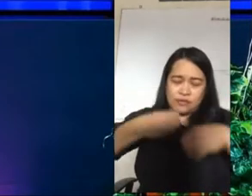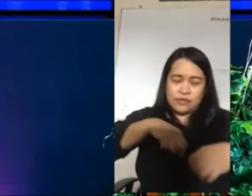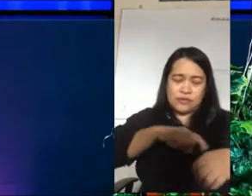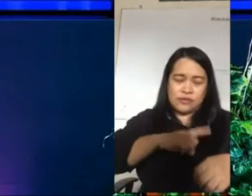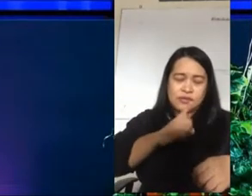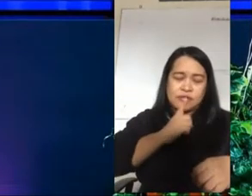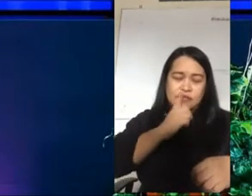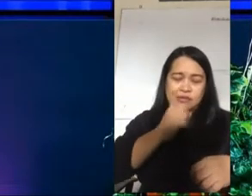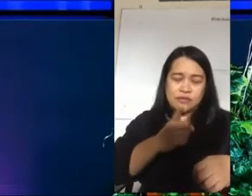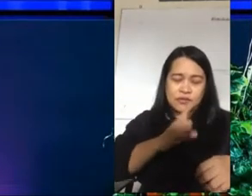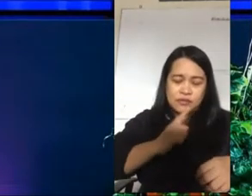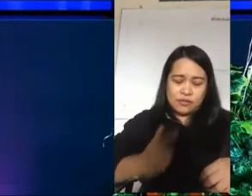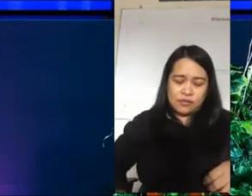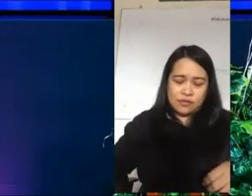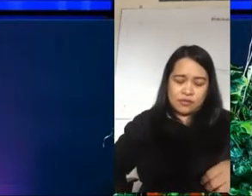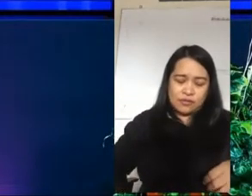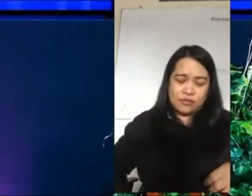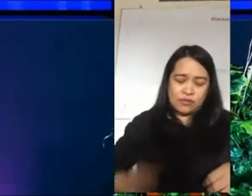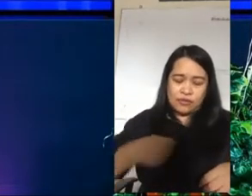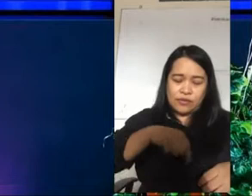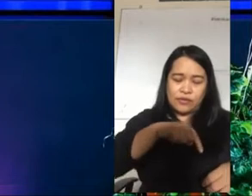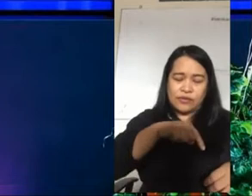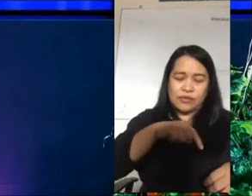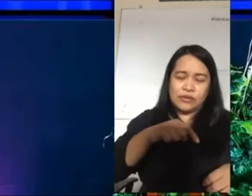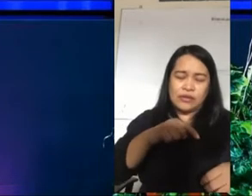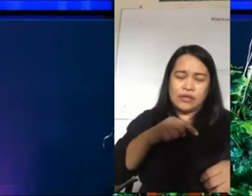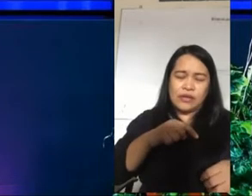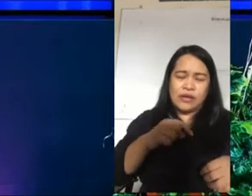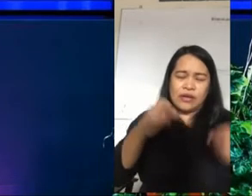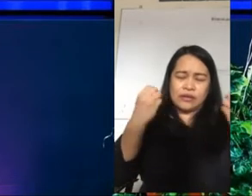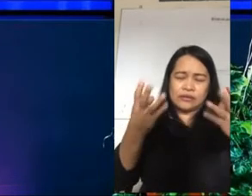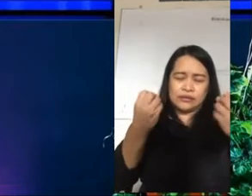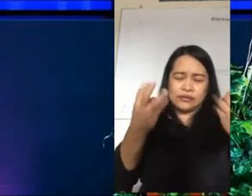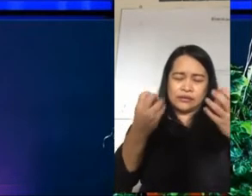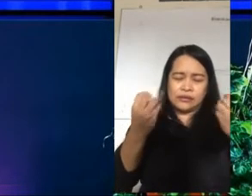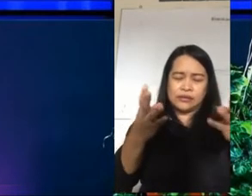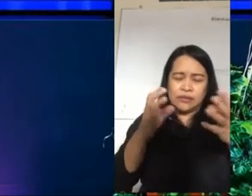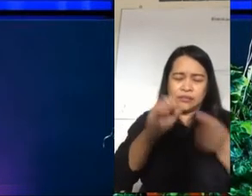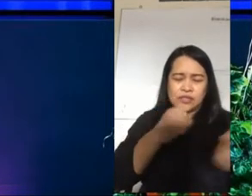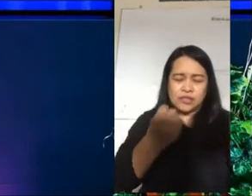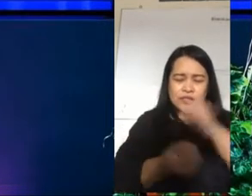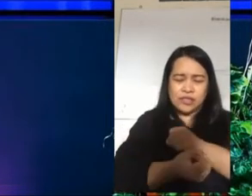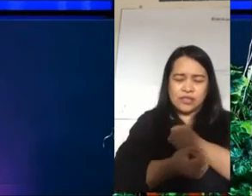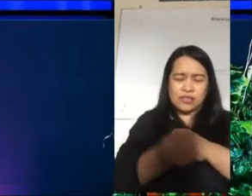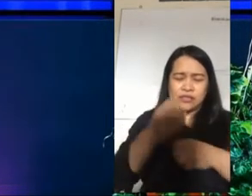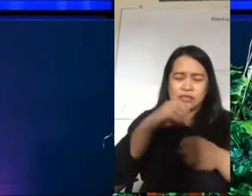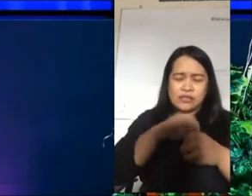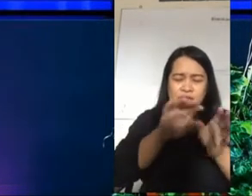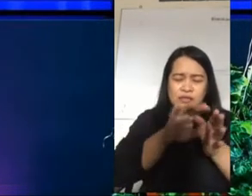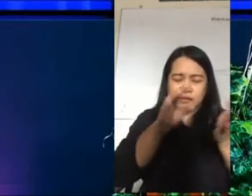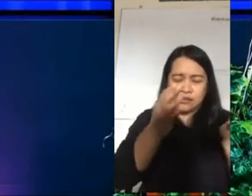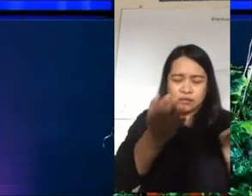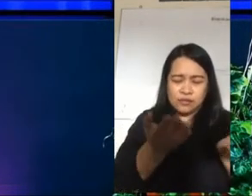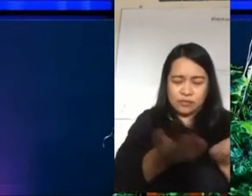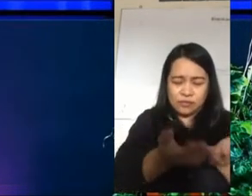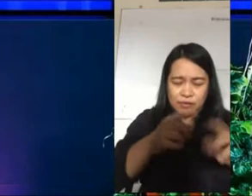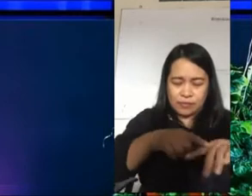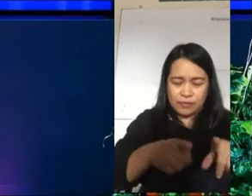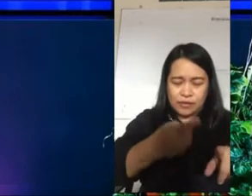Panginoon, napakaraming pagbabago na nagaganap sa aming pong mundo sa oras na ito. But we